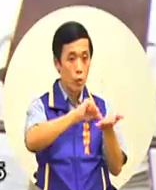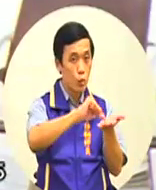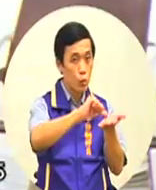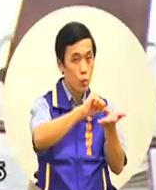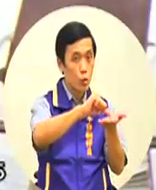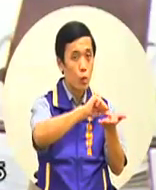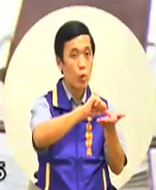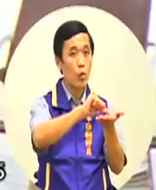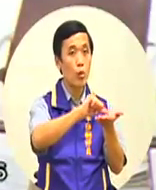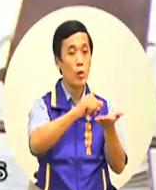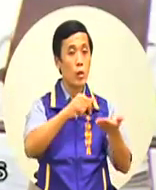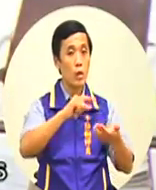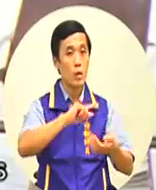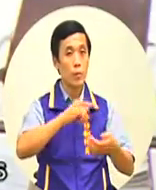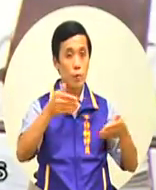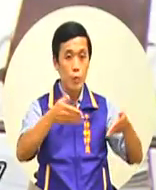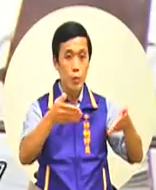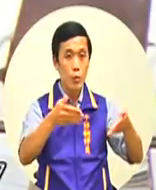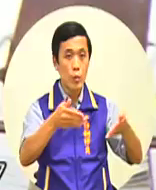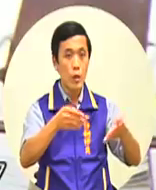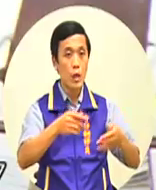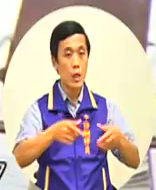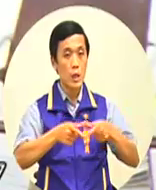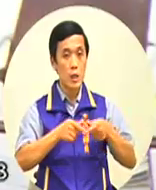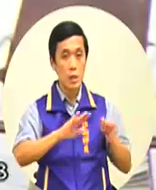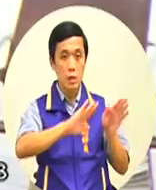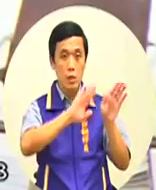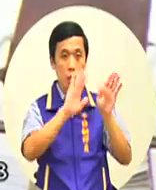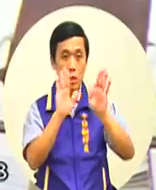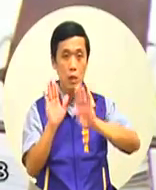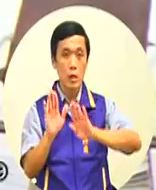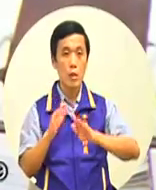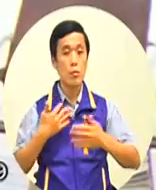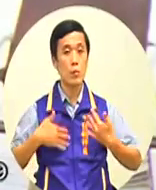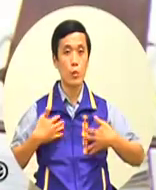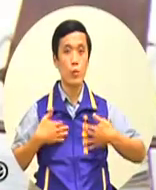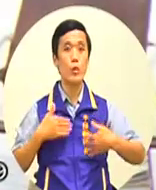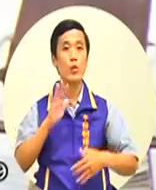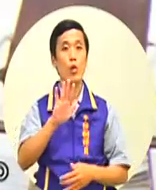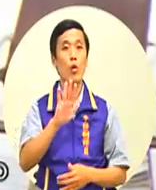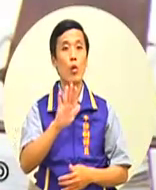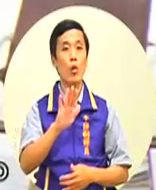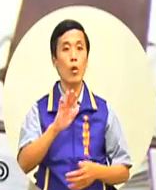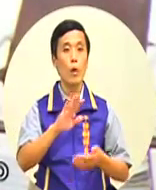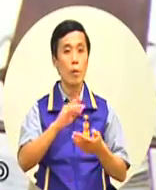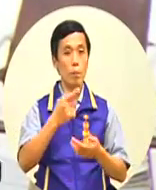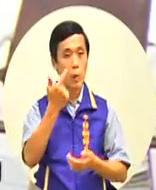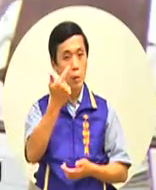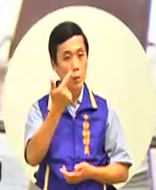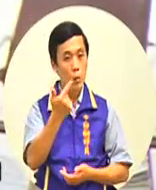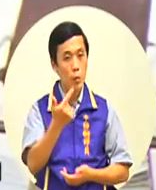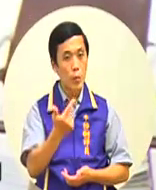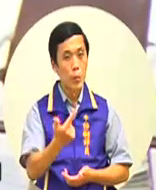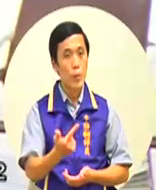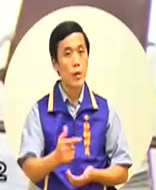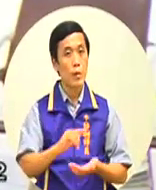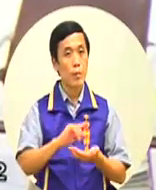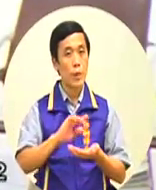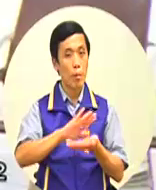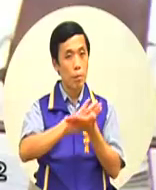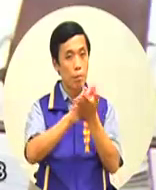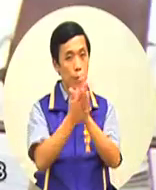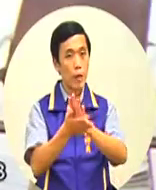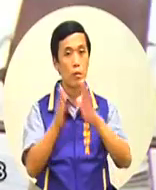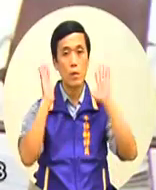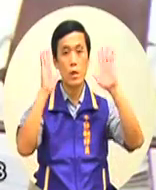种菜，啊，伊感觉心情就好，啊，好了吼，当然伊就会变一个健康的人，吼，啊，伊就去社会，吼，